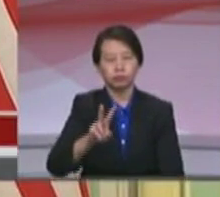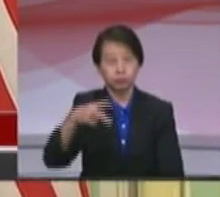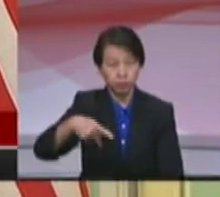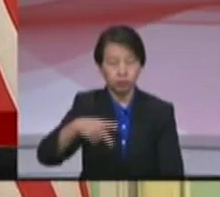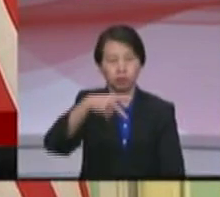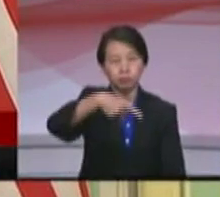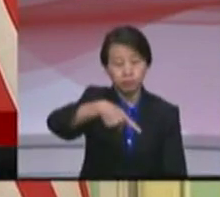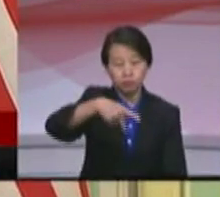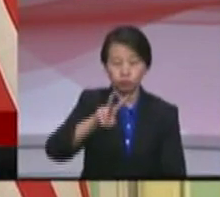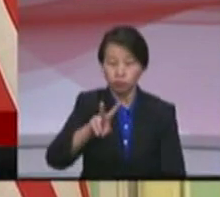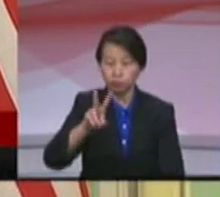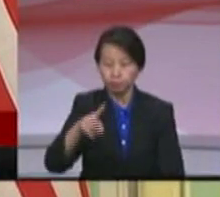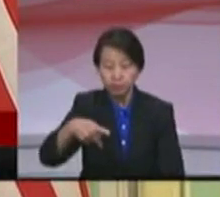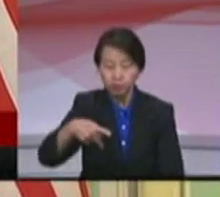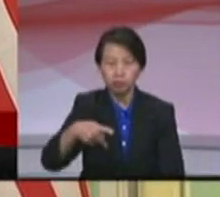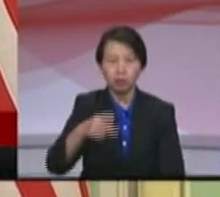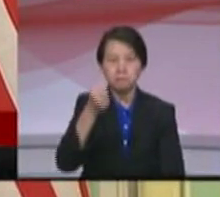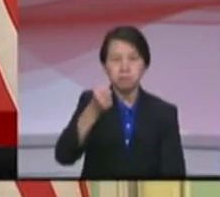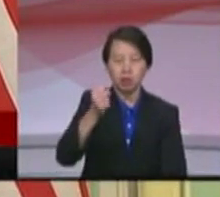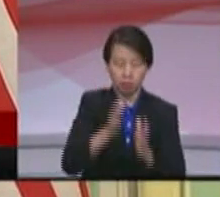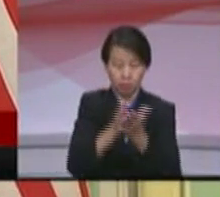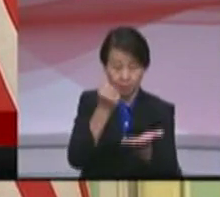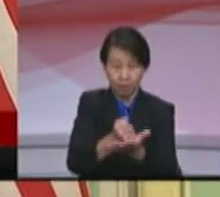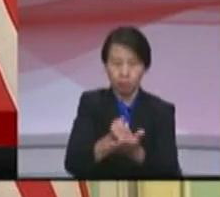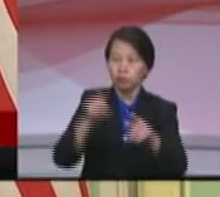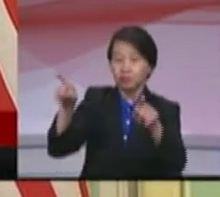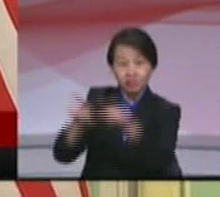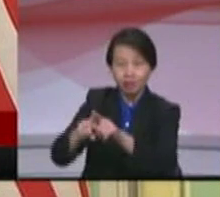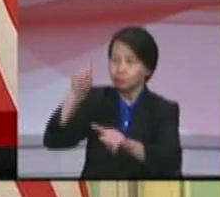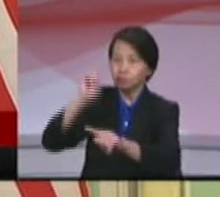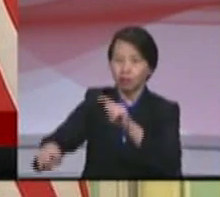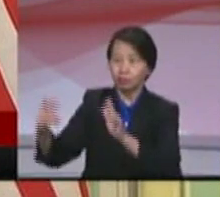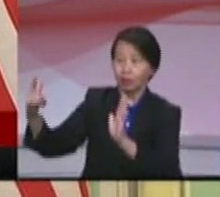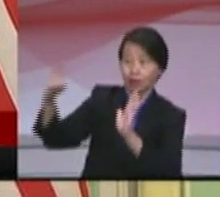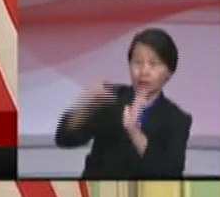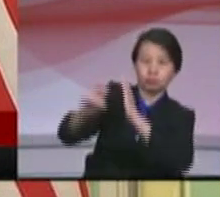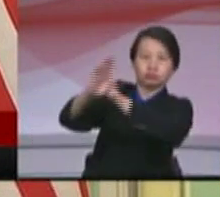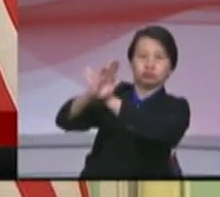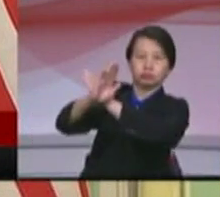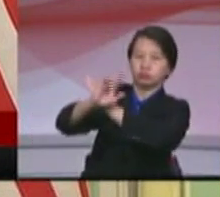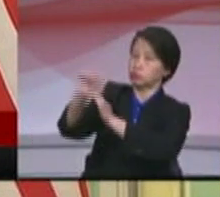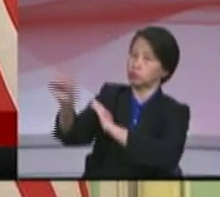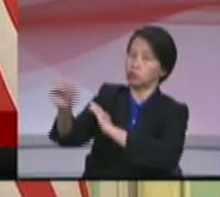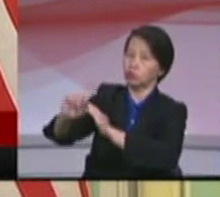pass juga tidak dibenarkan. Pass resident,